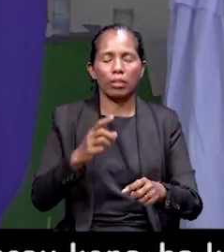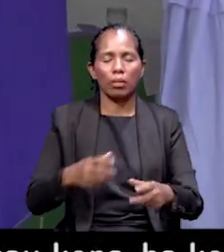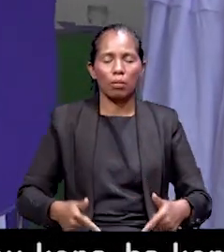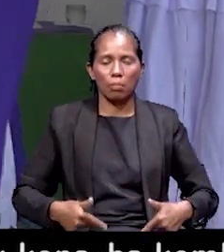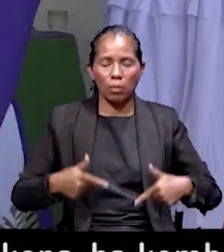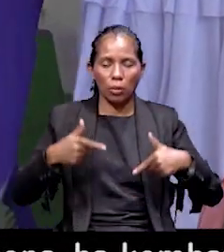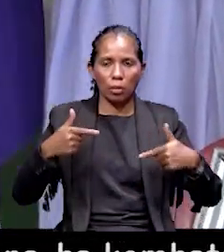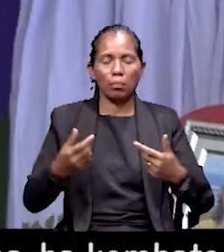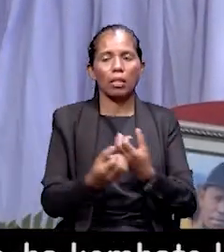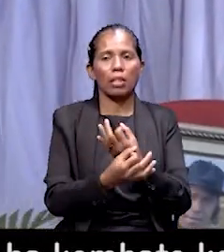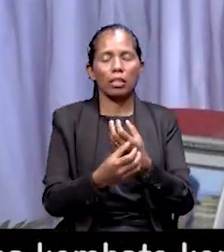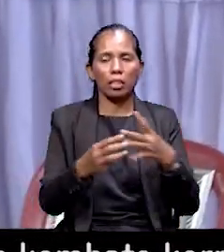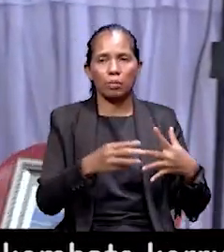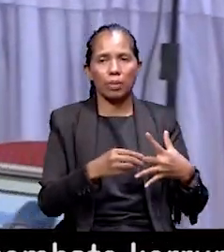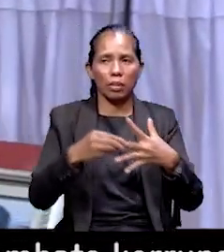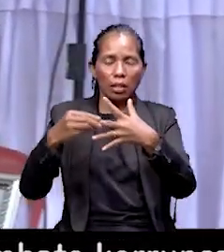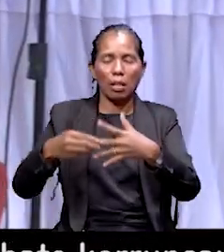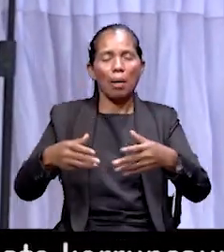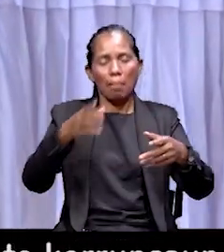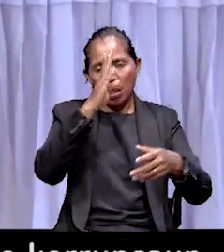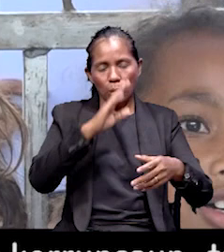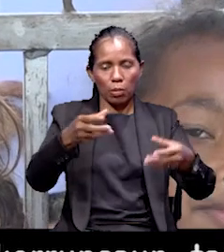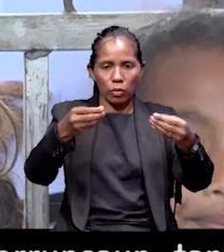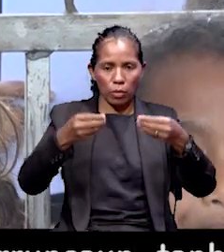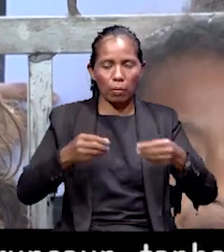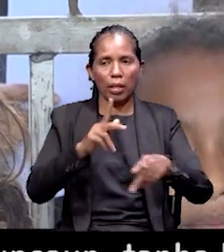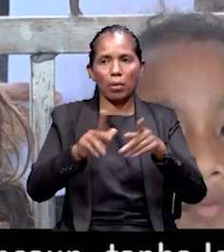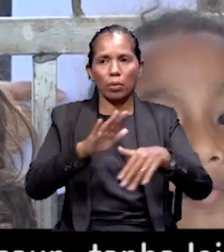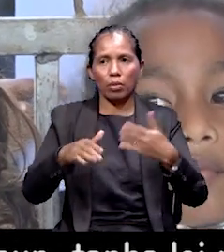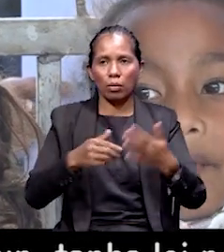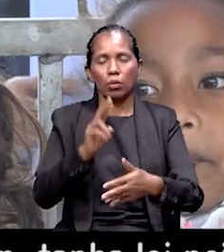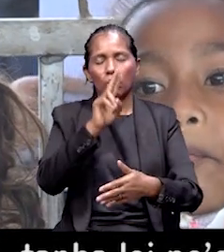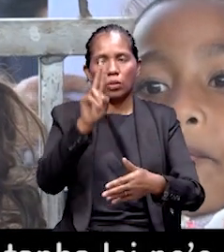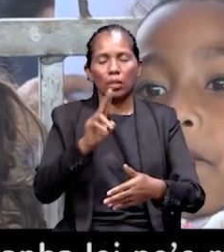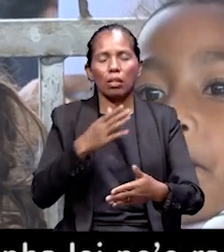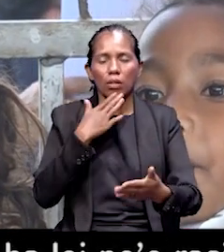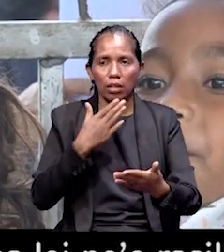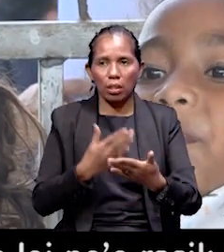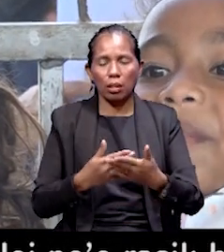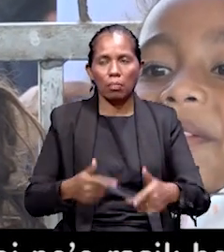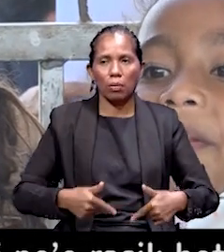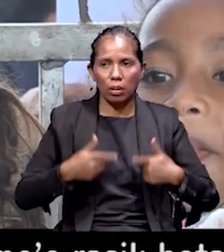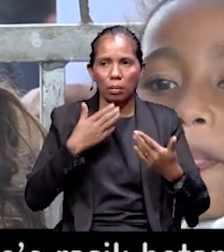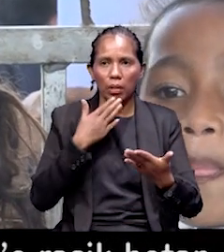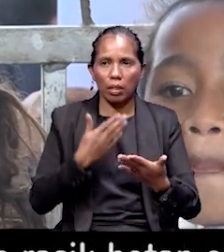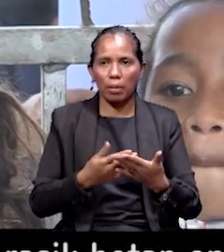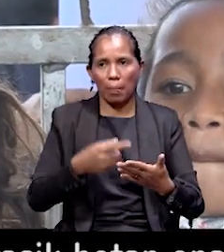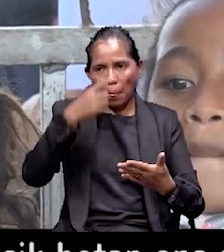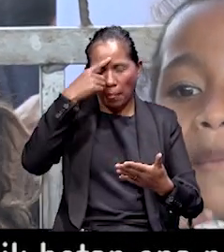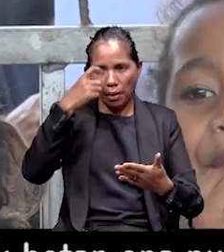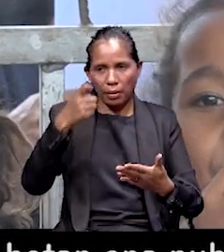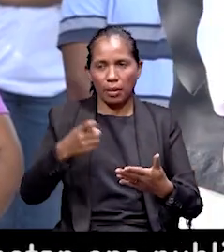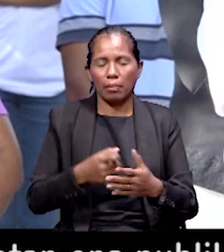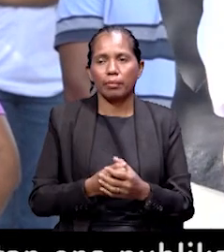spesial ida nebe maromak haraik ba emahotu nune aproveita di diak vida nebe iha. Tamba vida ne